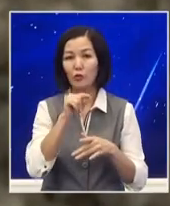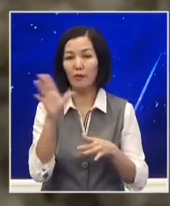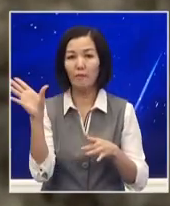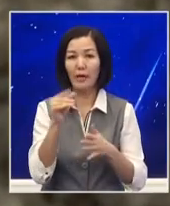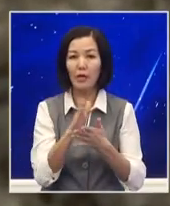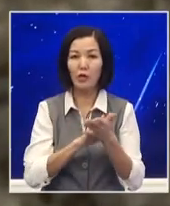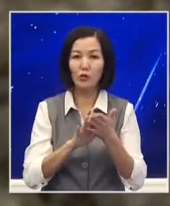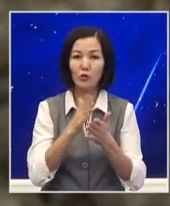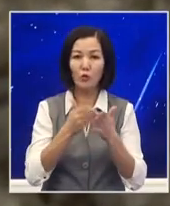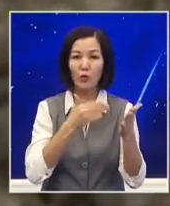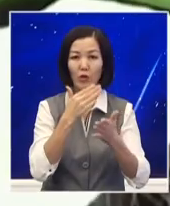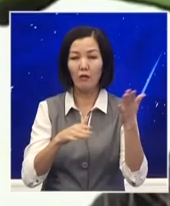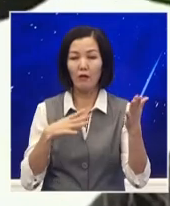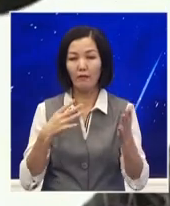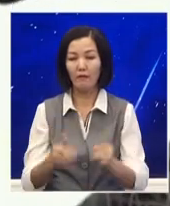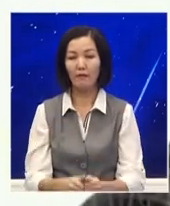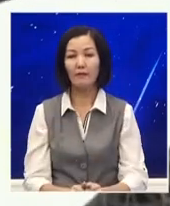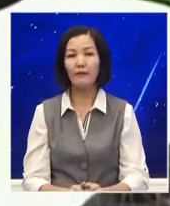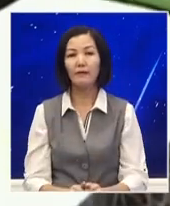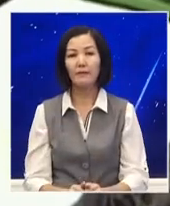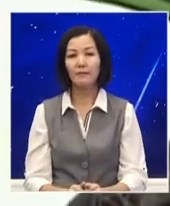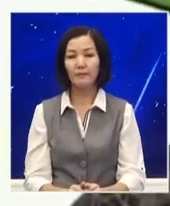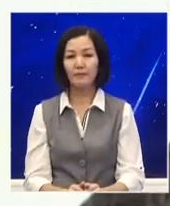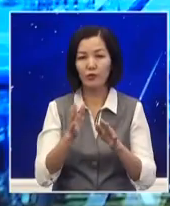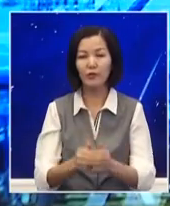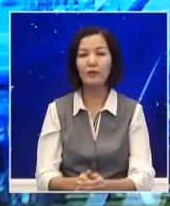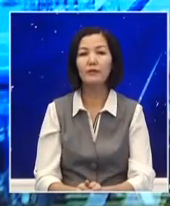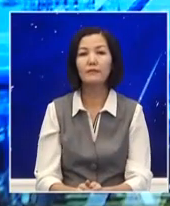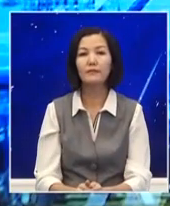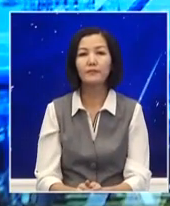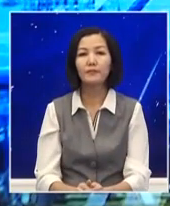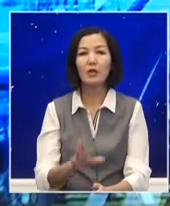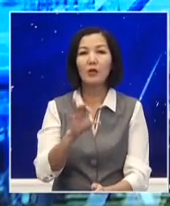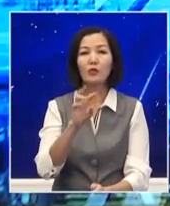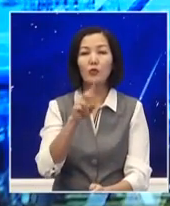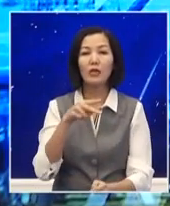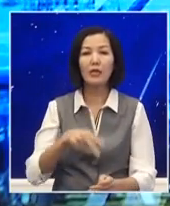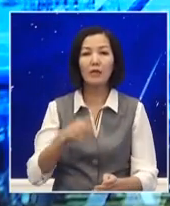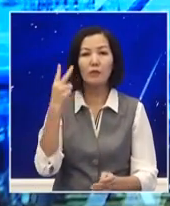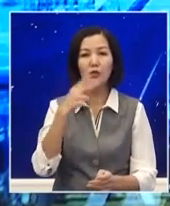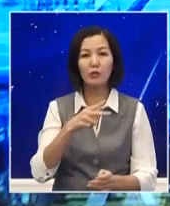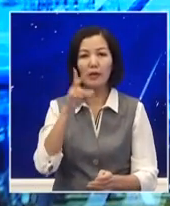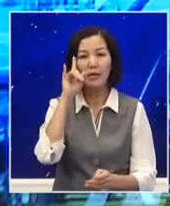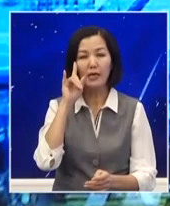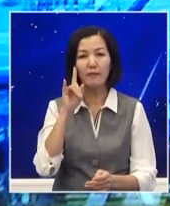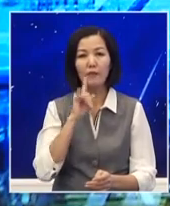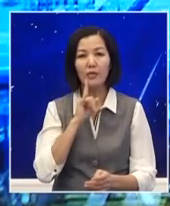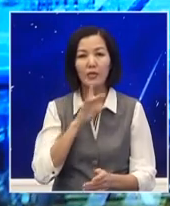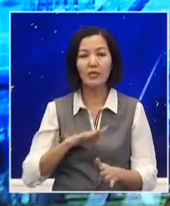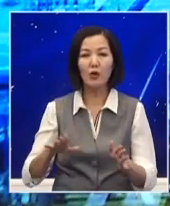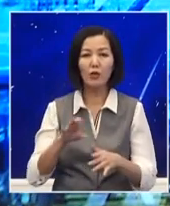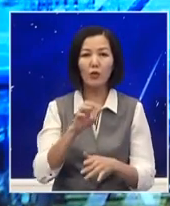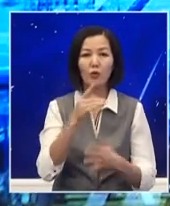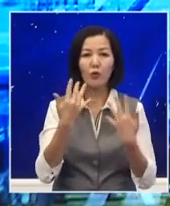ғаламтор ақпараттармен дайындаған Өмір Серік Өмірғали, Жетісу телеарнасы. Сонар 2020 Еңбекшіқазы ауданы Төлеби